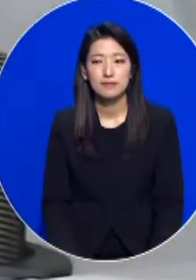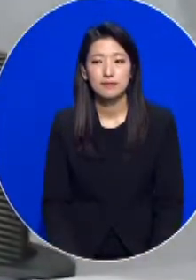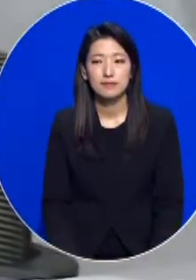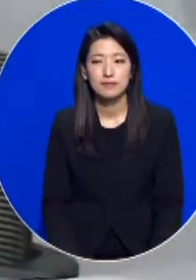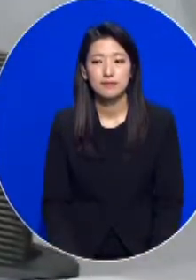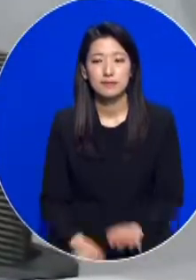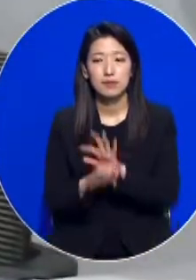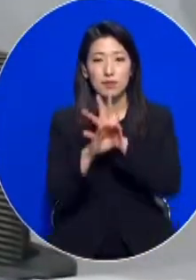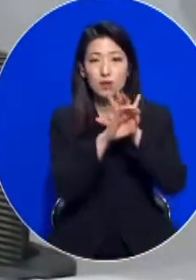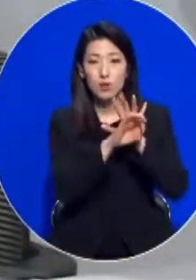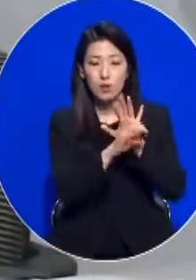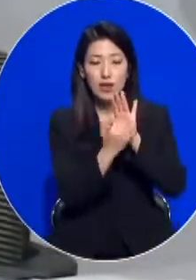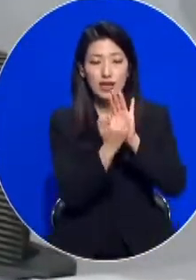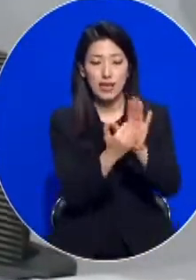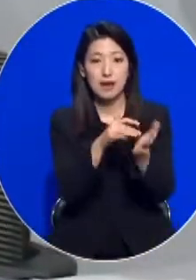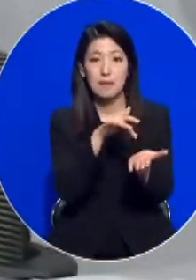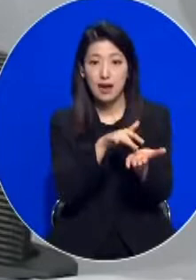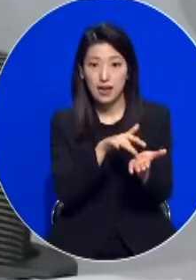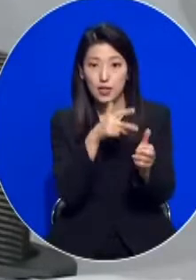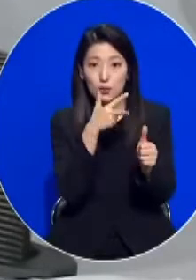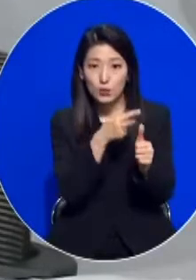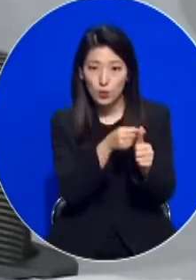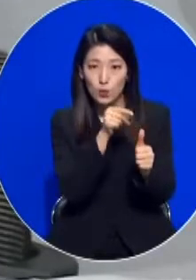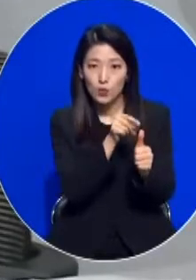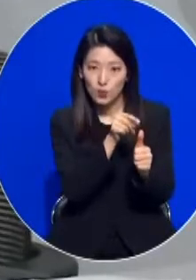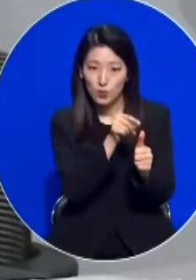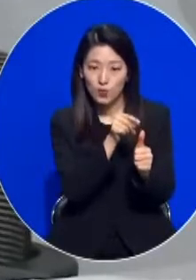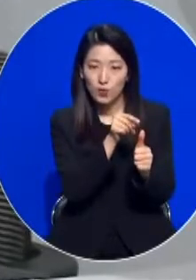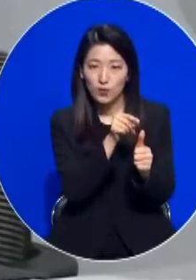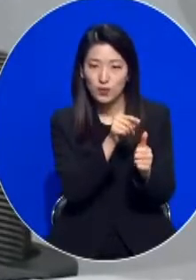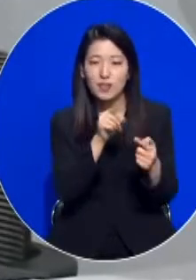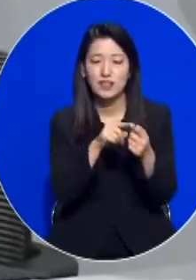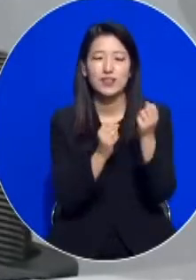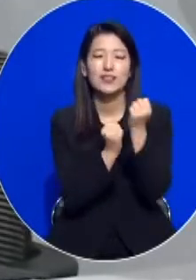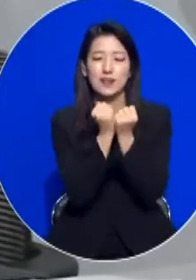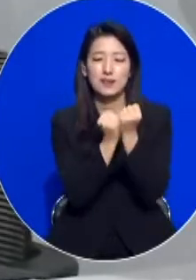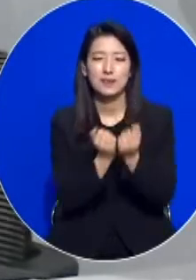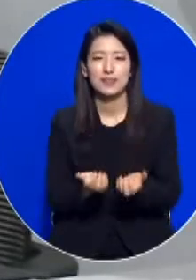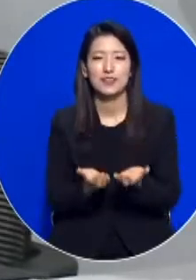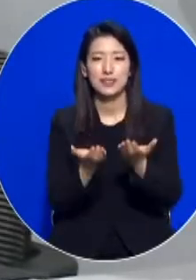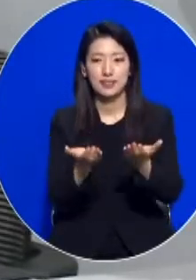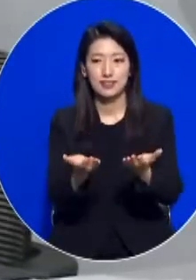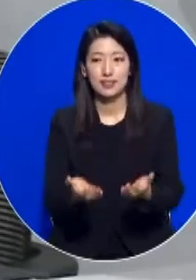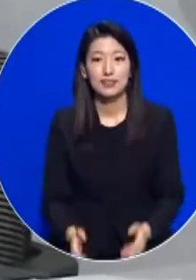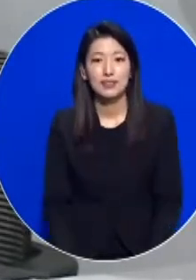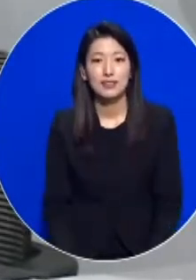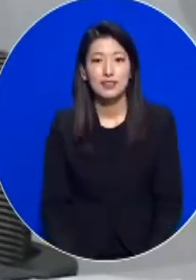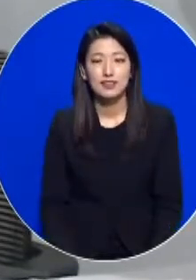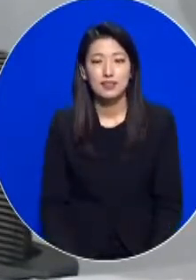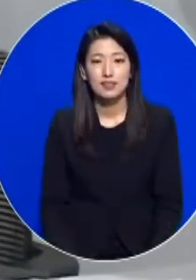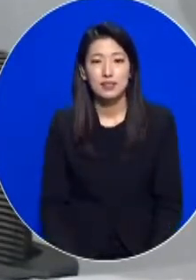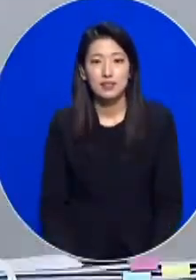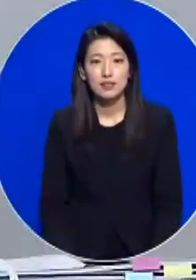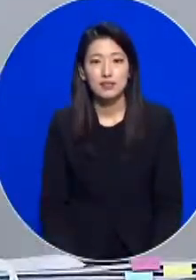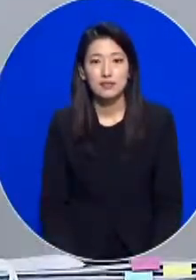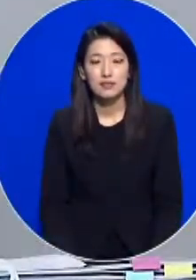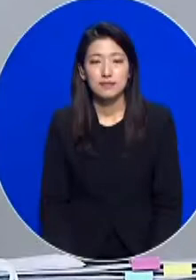네, 코로나19 예방접종에 대해서 설명을 드리도록 하겠습니다.